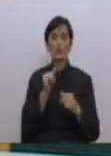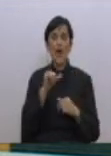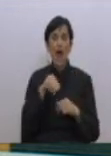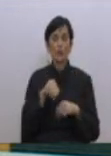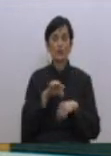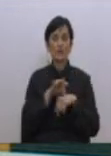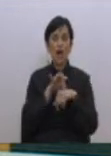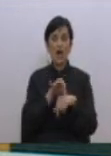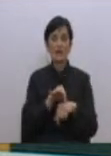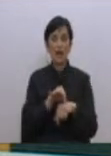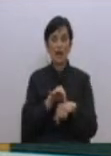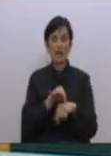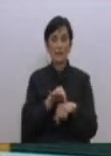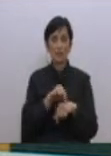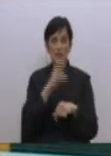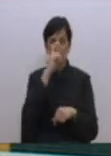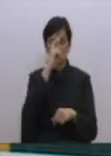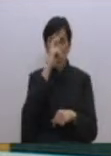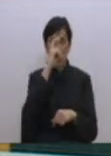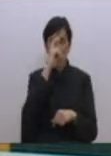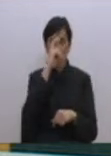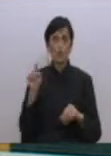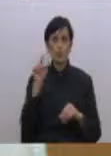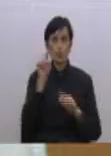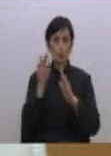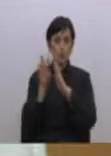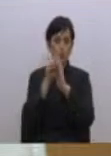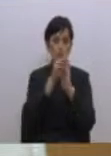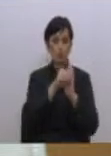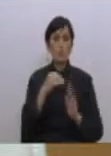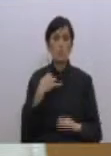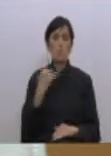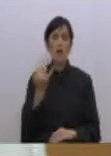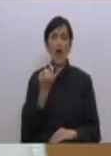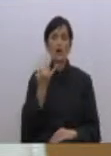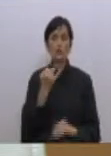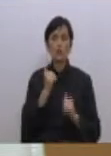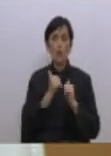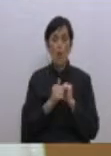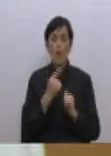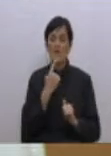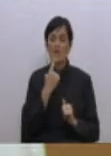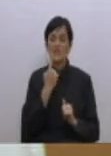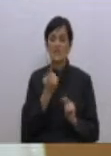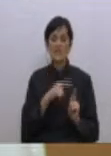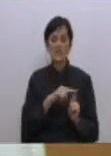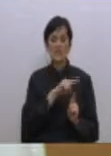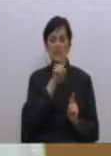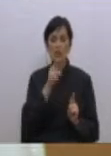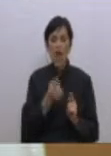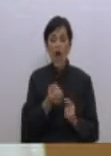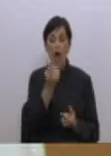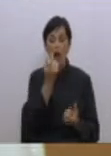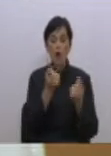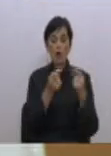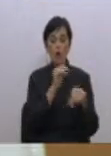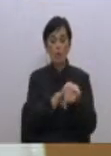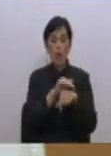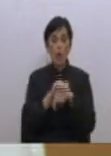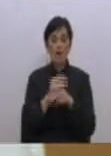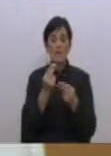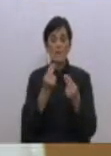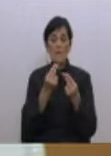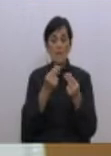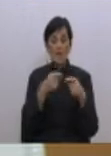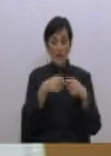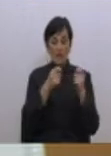ატარებთ სახელმწიფო სტრუქტურებში. მაინტერესებს ყოველწლიურად აღმოჩენილი ფინანსური დარღვევების